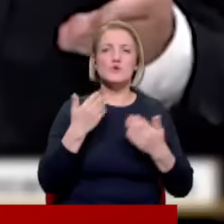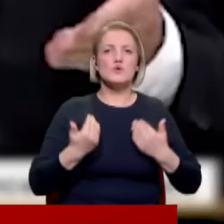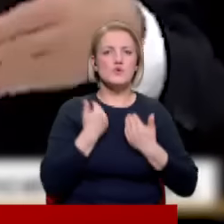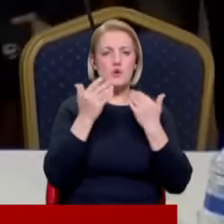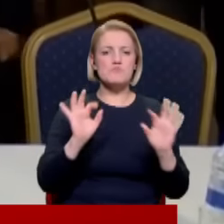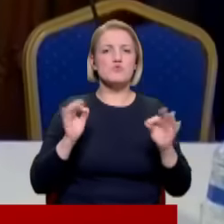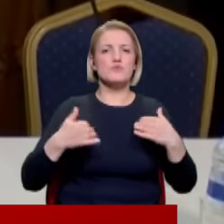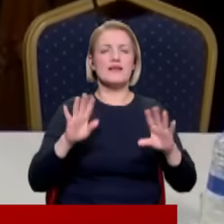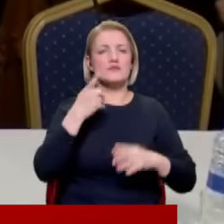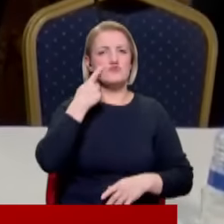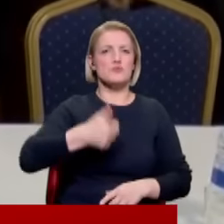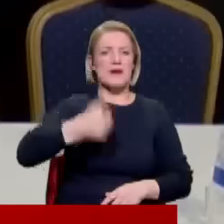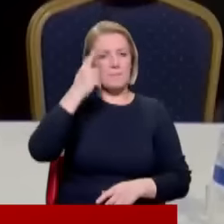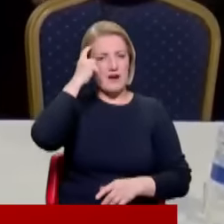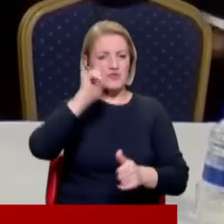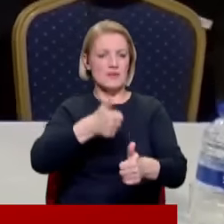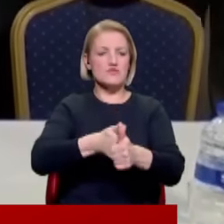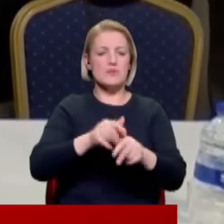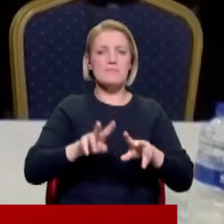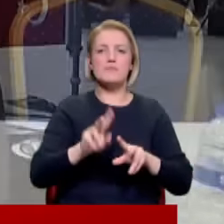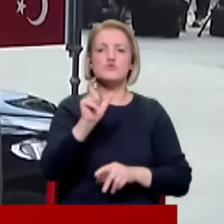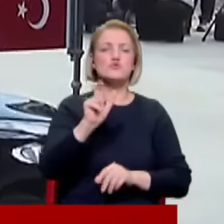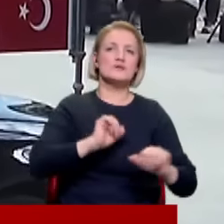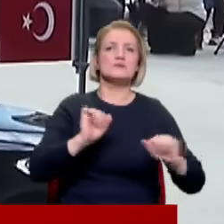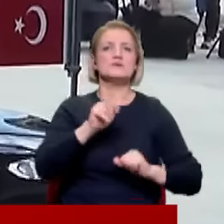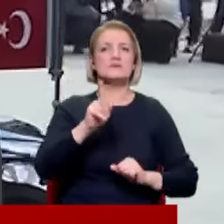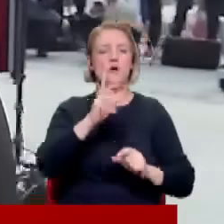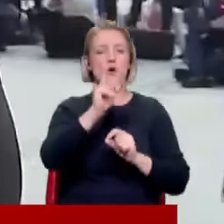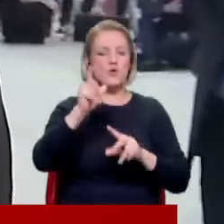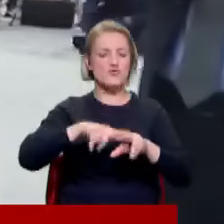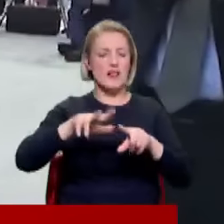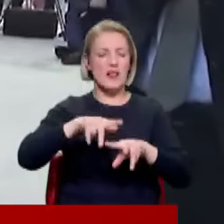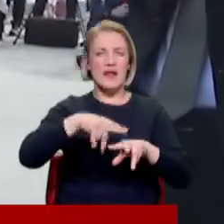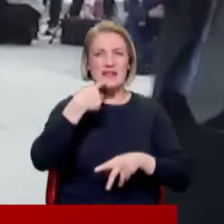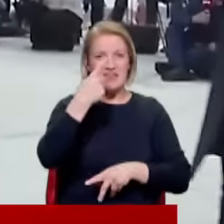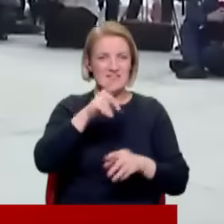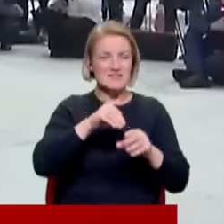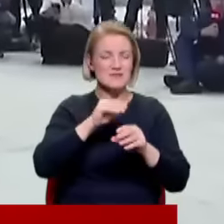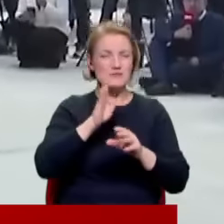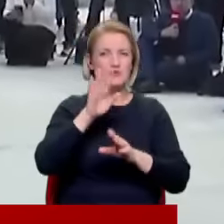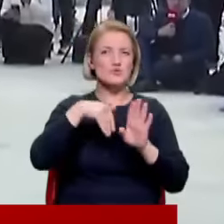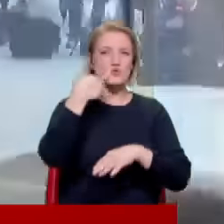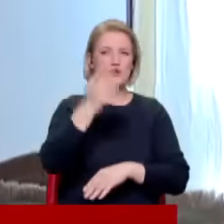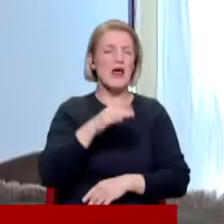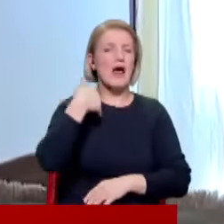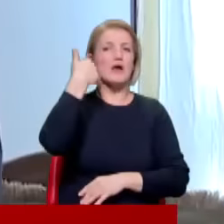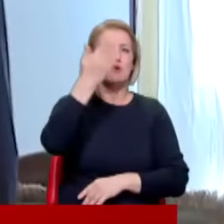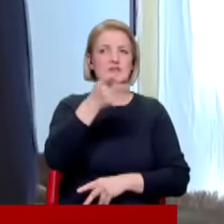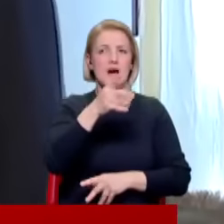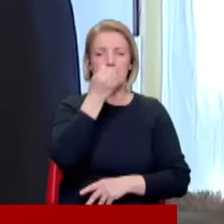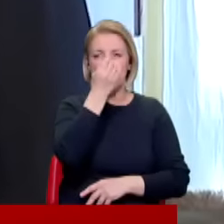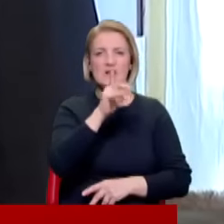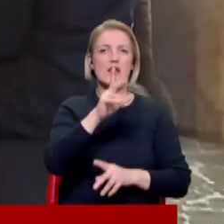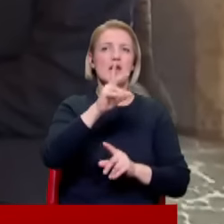de mümkün değil. Cumhurbaşkanı Başdanışmanı Mehmet Uçum'un tepkisi, Öcalan çağrısı sonrası Erdoğan'la bir araya gelişinin ertesinde